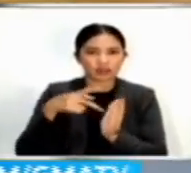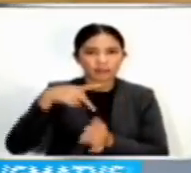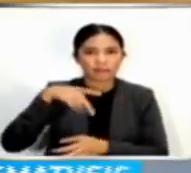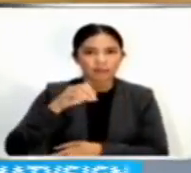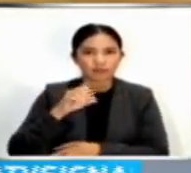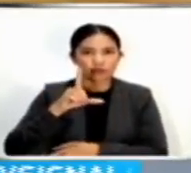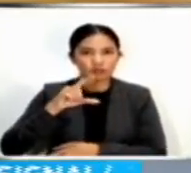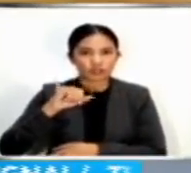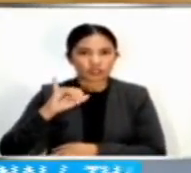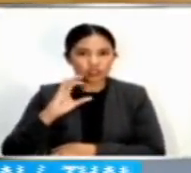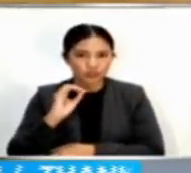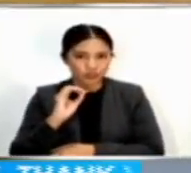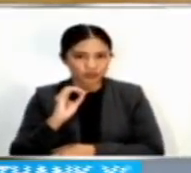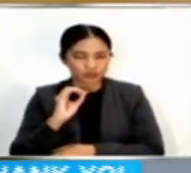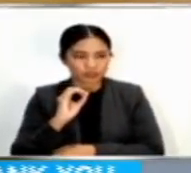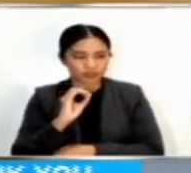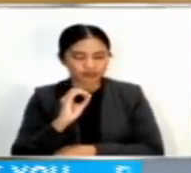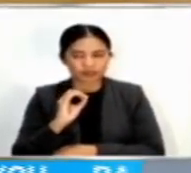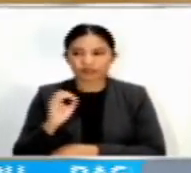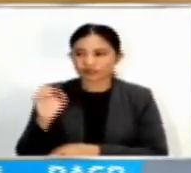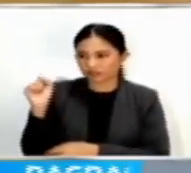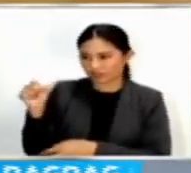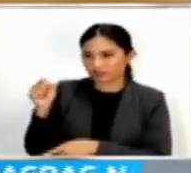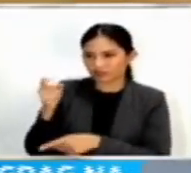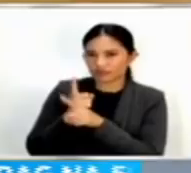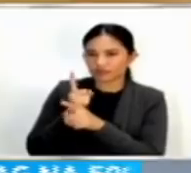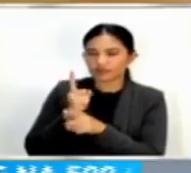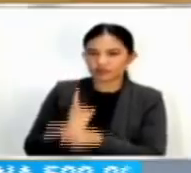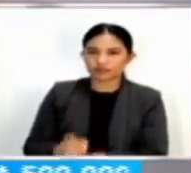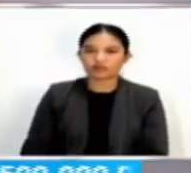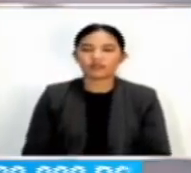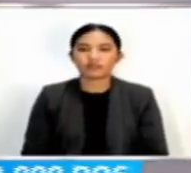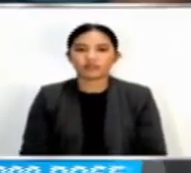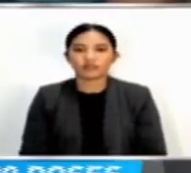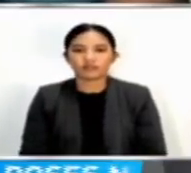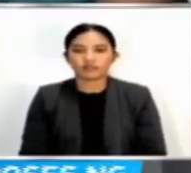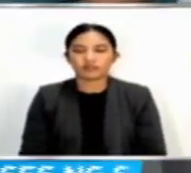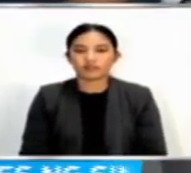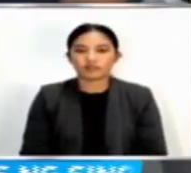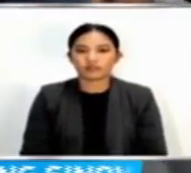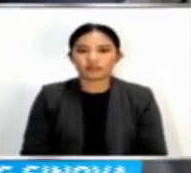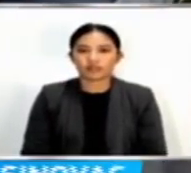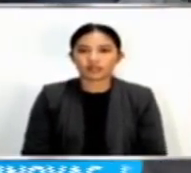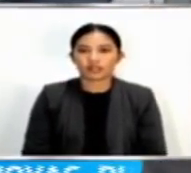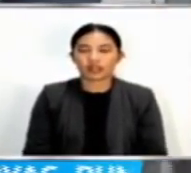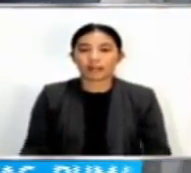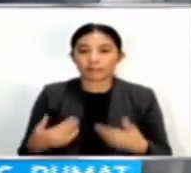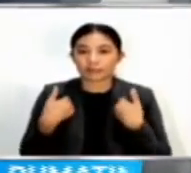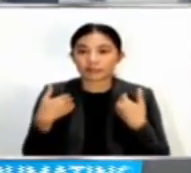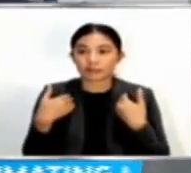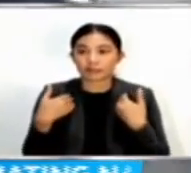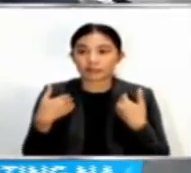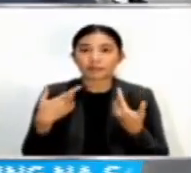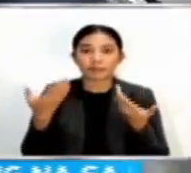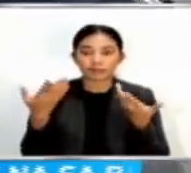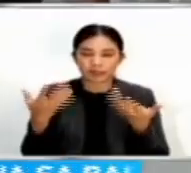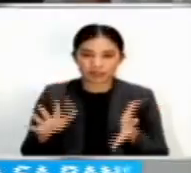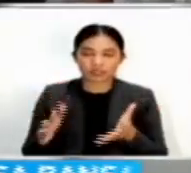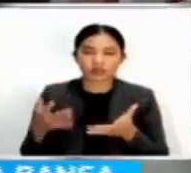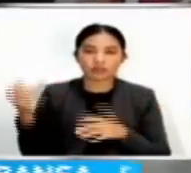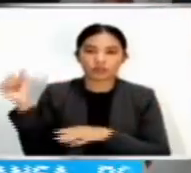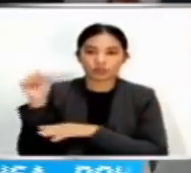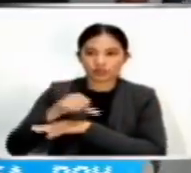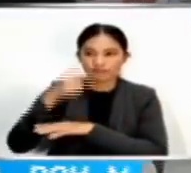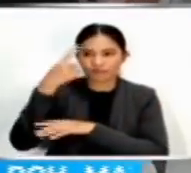Correct po. Kasi ito pong polio, we have eliminated it yung sa children